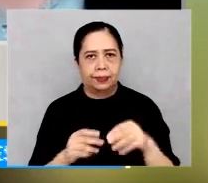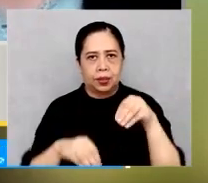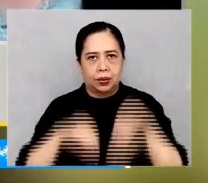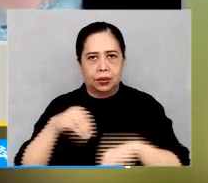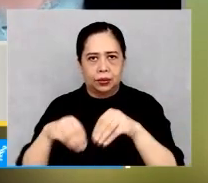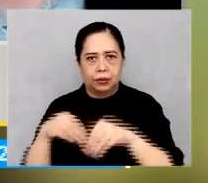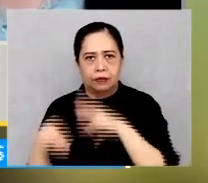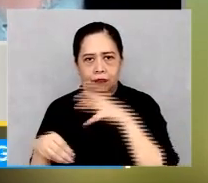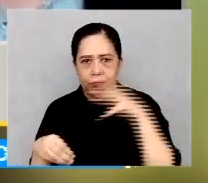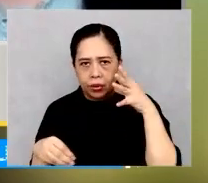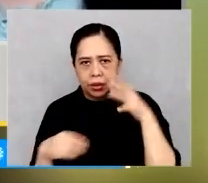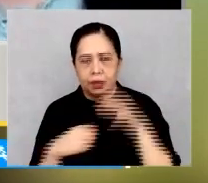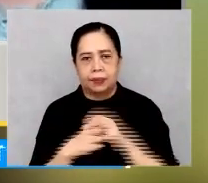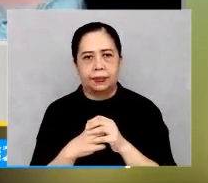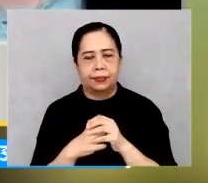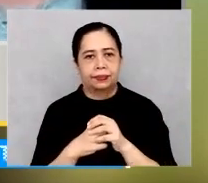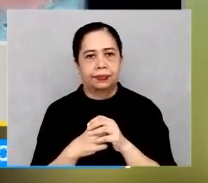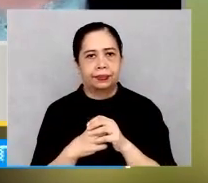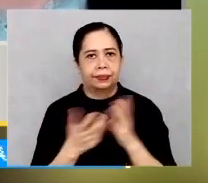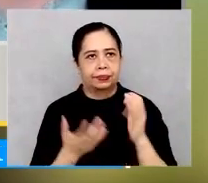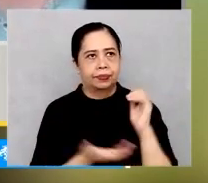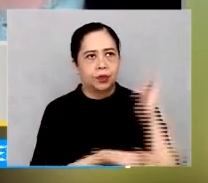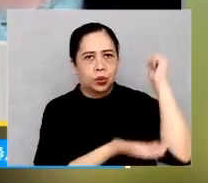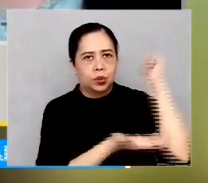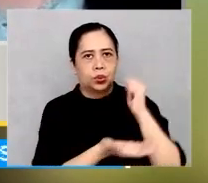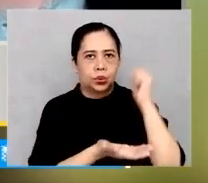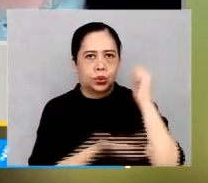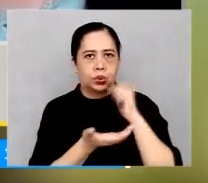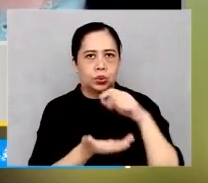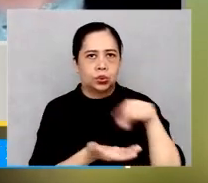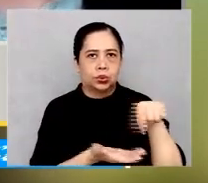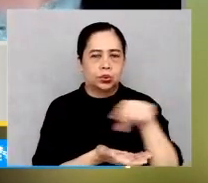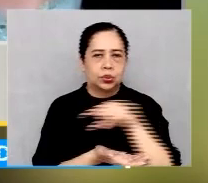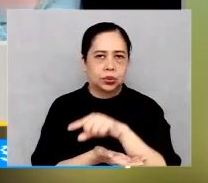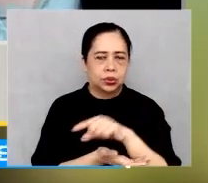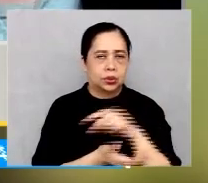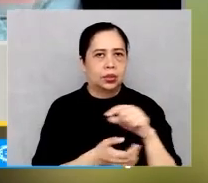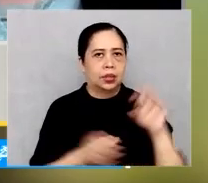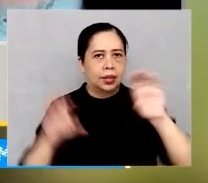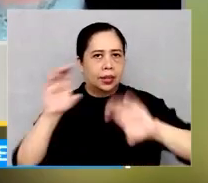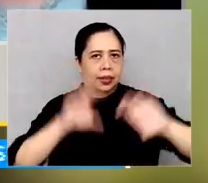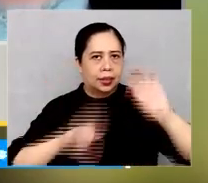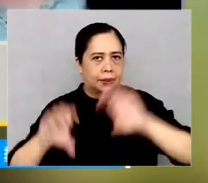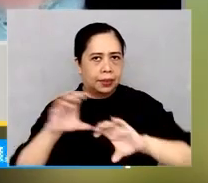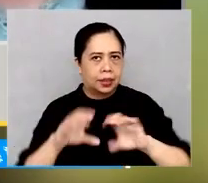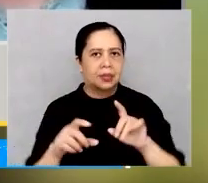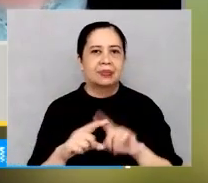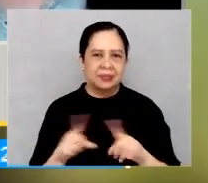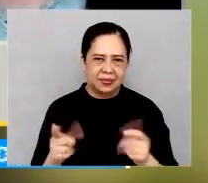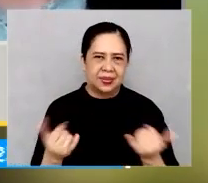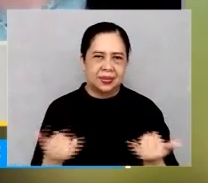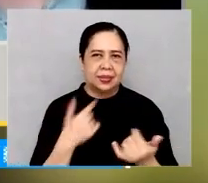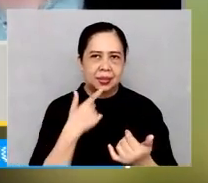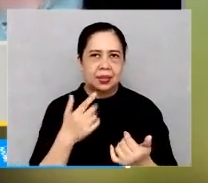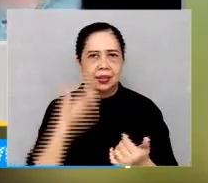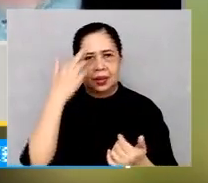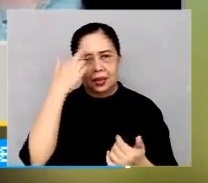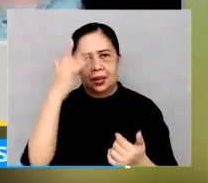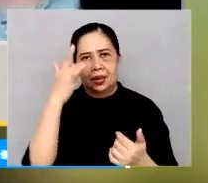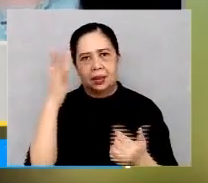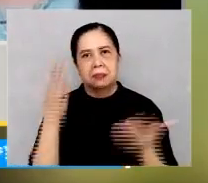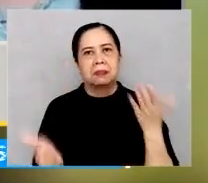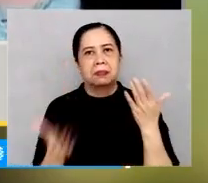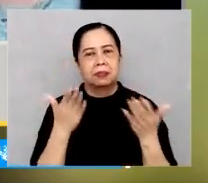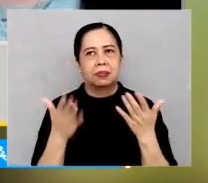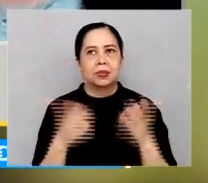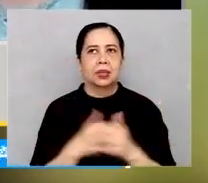farms na isnis gina-sprayan po nila ng kanilang chemicals. But then yun na nga po, sabi ko, nagkataon lang rin po